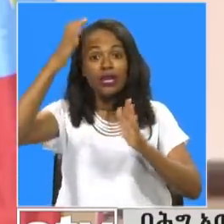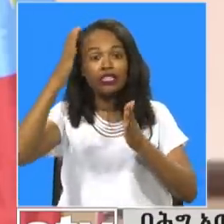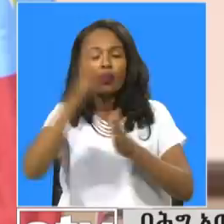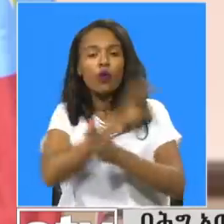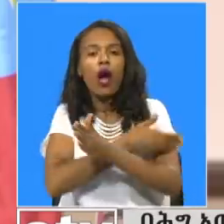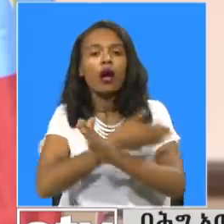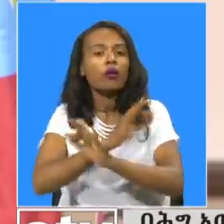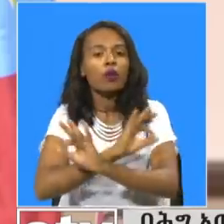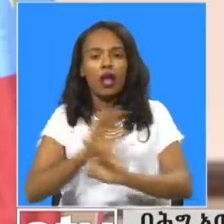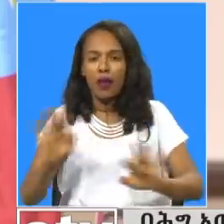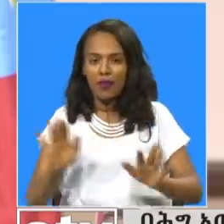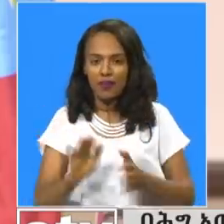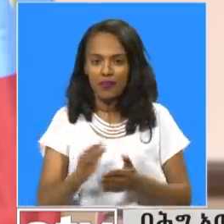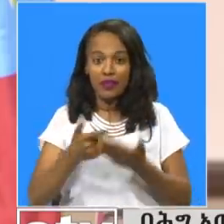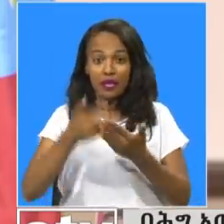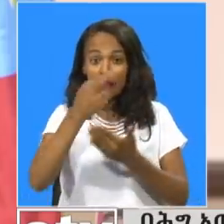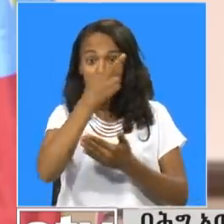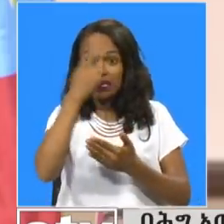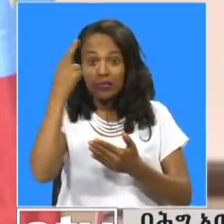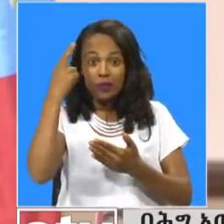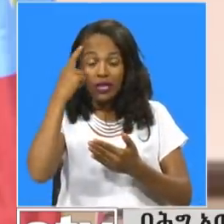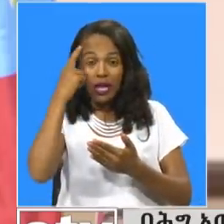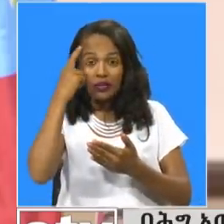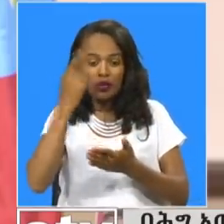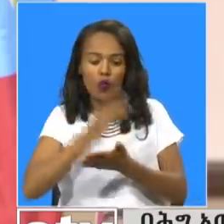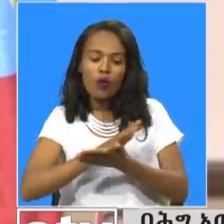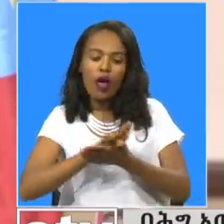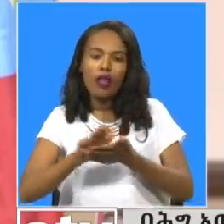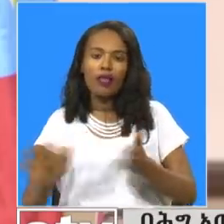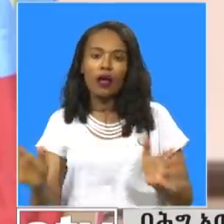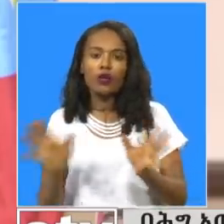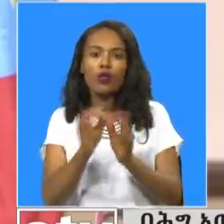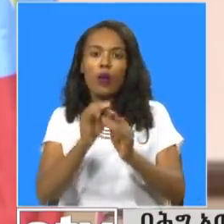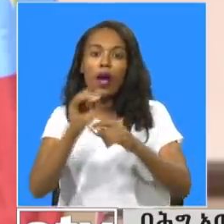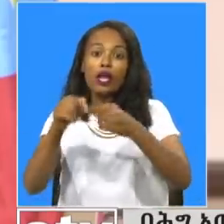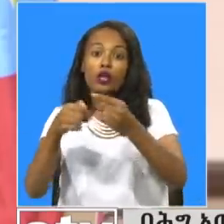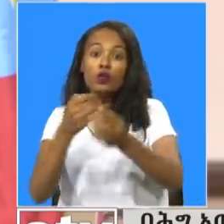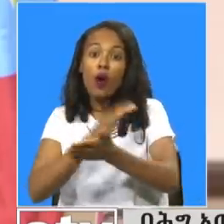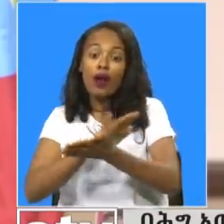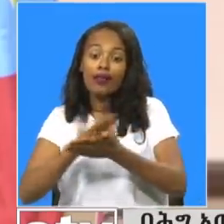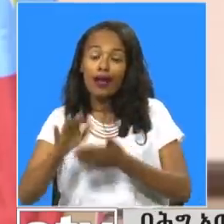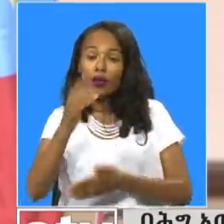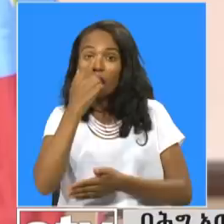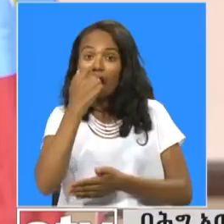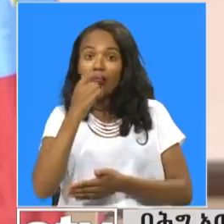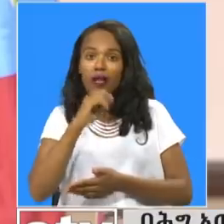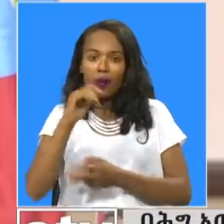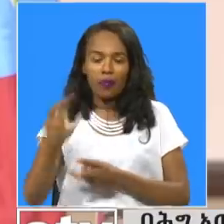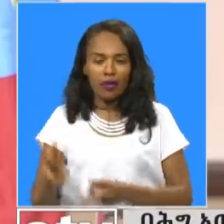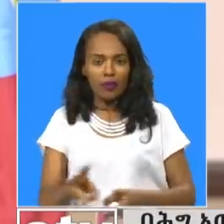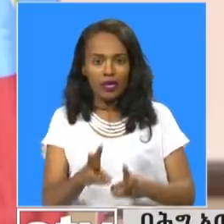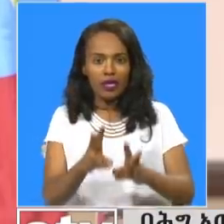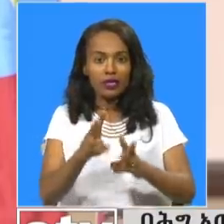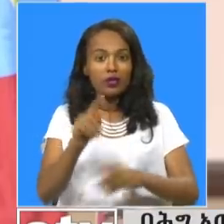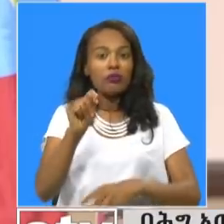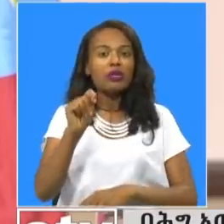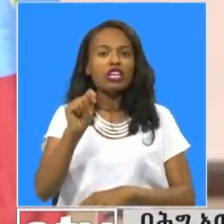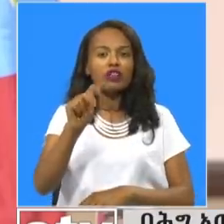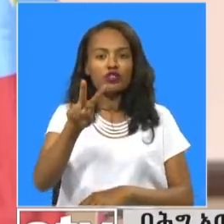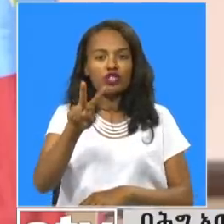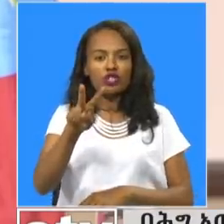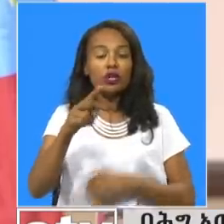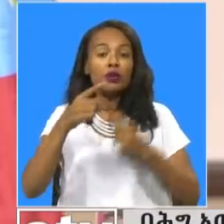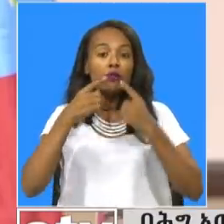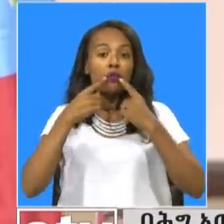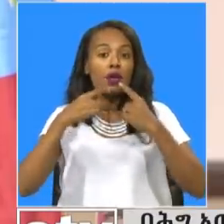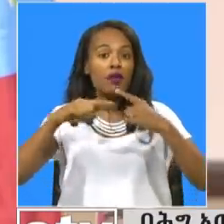የለም። በዚህ ምክንያት ወደ አጣሪ ጉባኤ ሄዶ አጣሪ ጉባኤው ባልተለመደ መንገድ በቴሌቪዥን